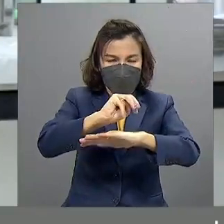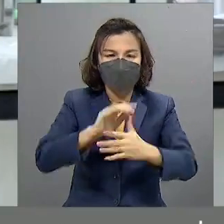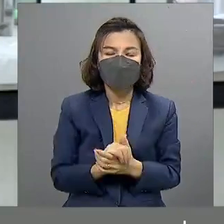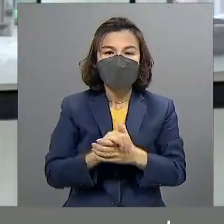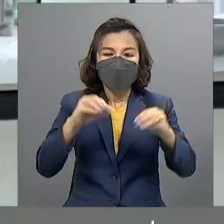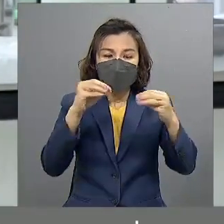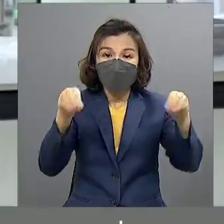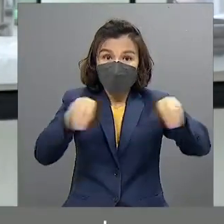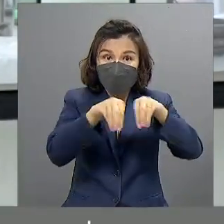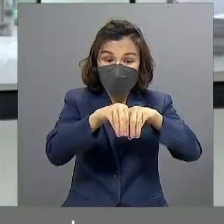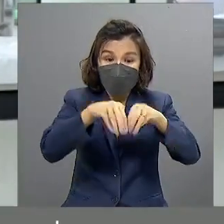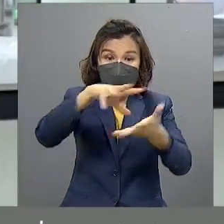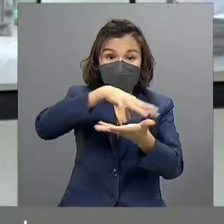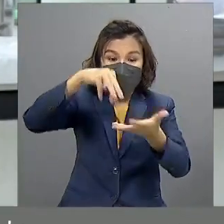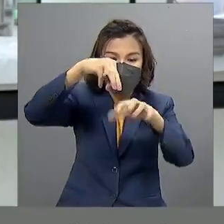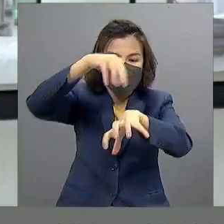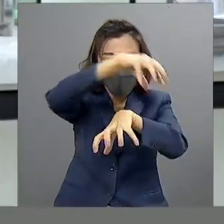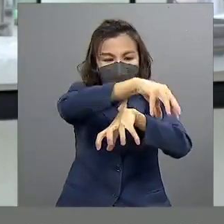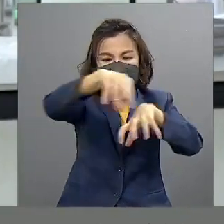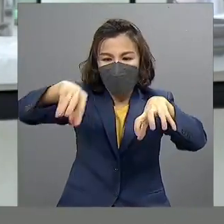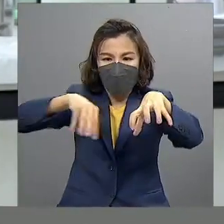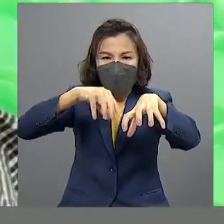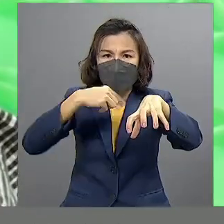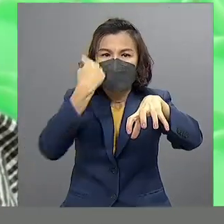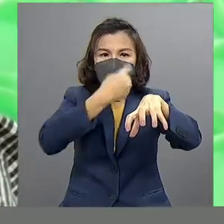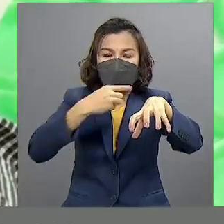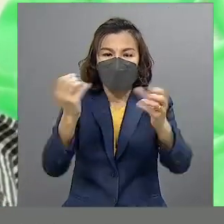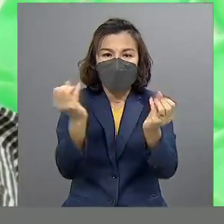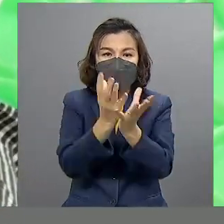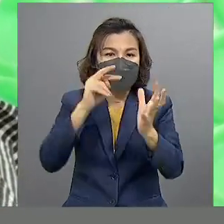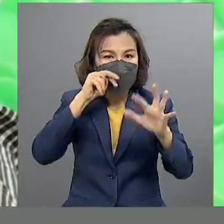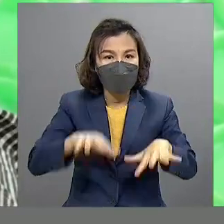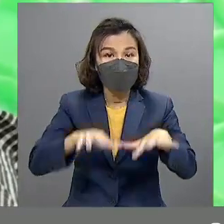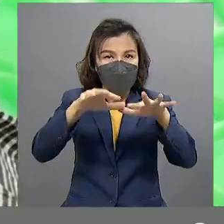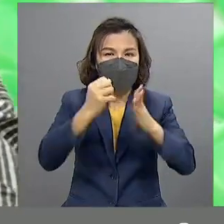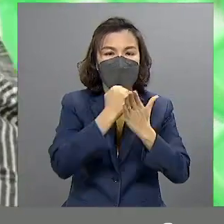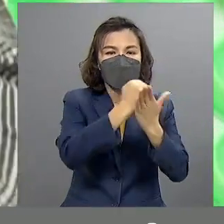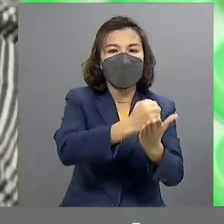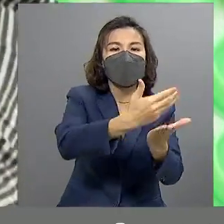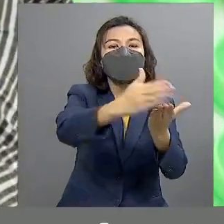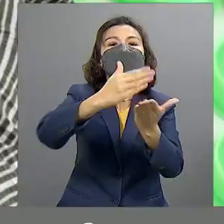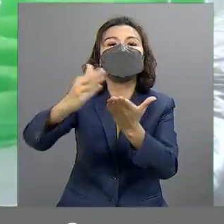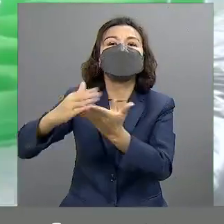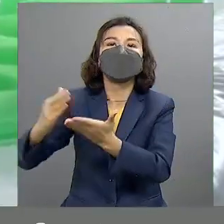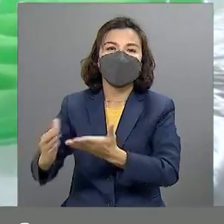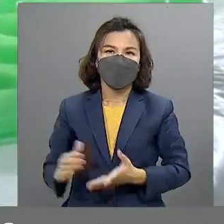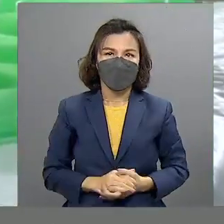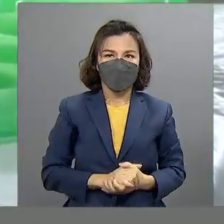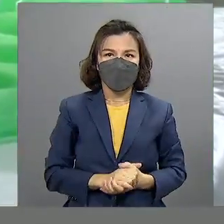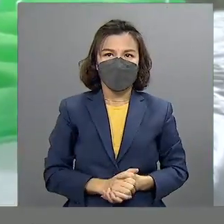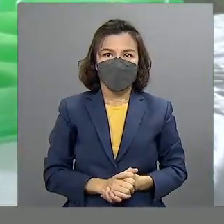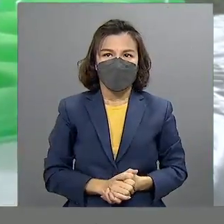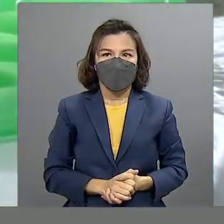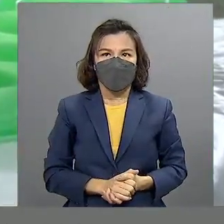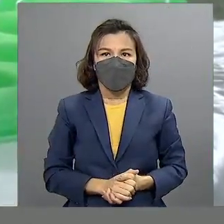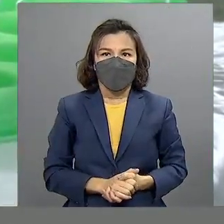บจากนะครับน้ำท่วมและปัญหาสุขภาพต่อไป ขณะที่เภสัชกรกรีพ